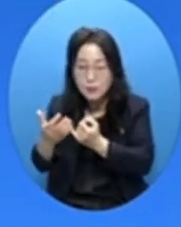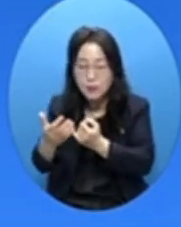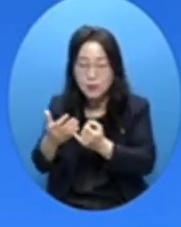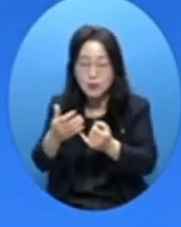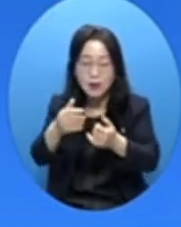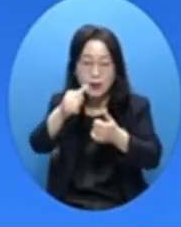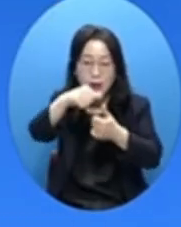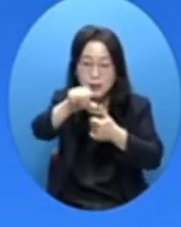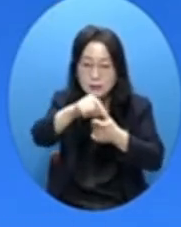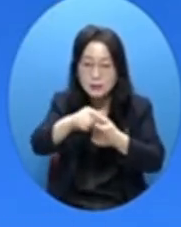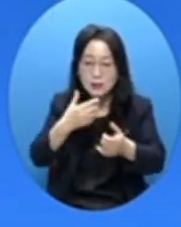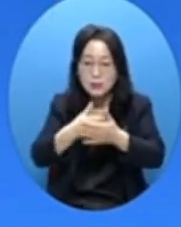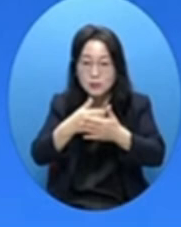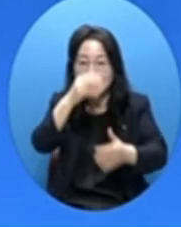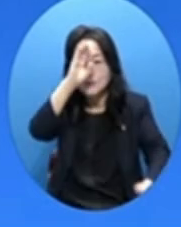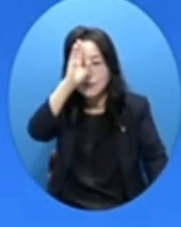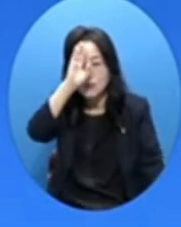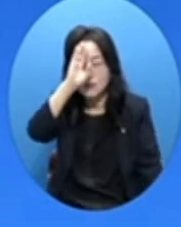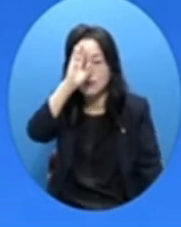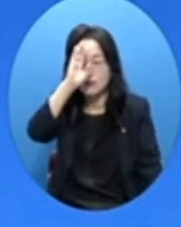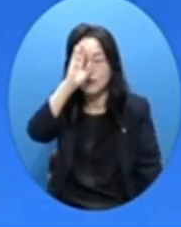불안 쪽으로 도대체